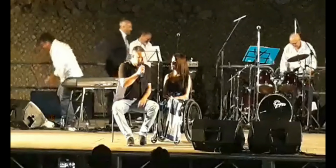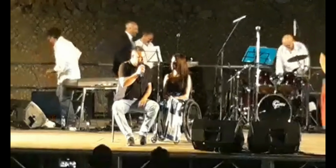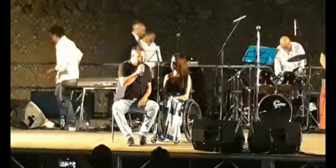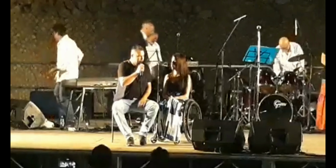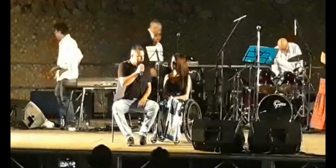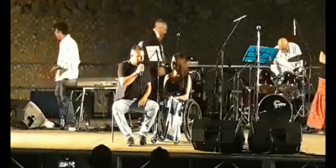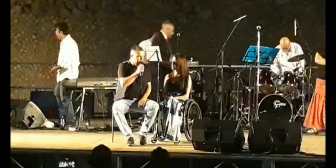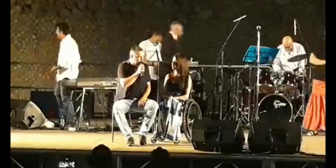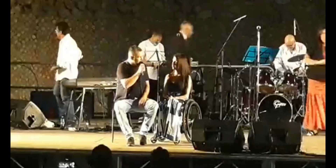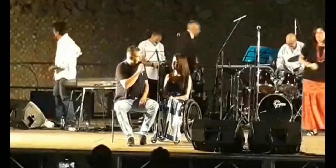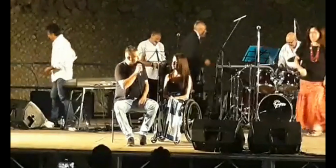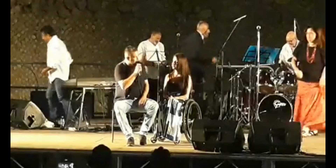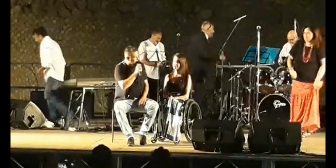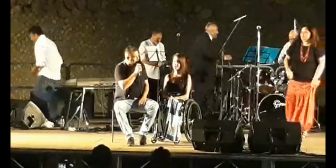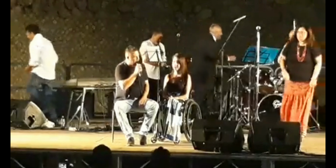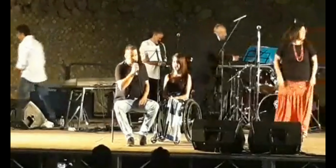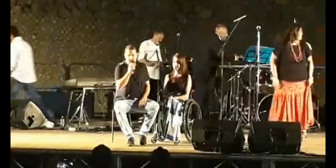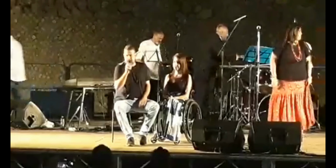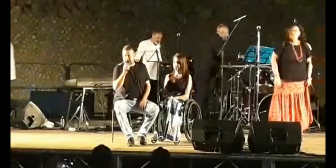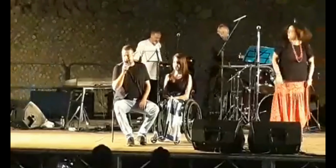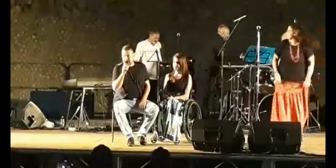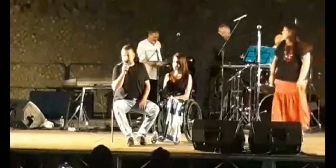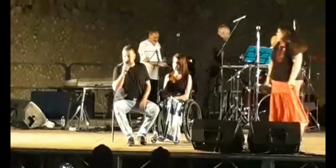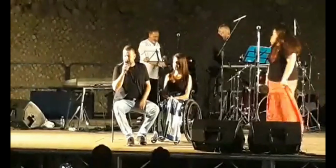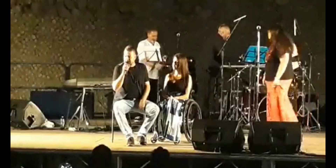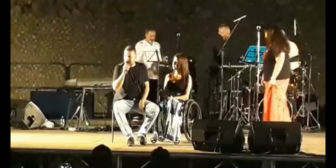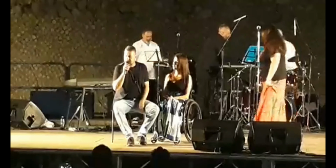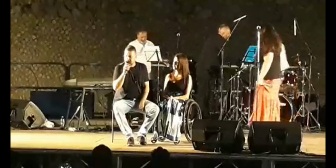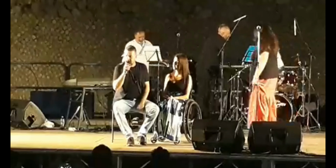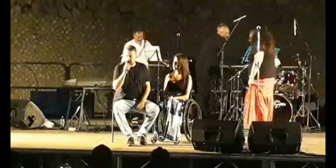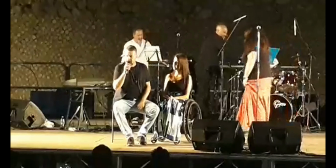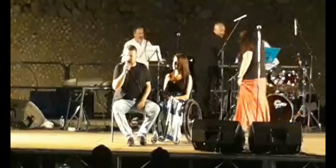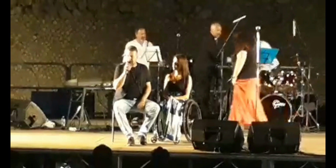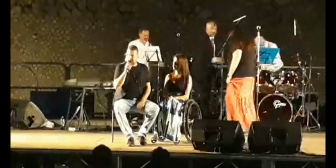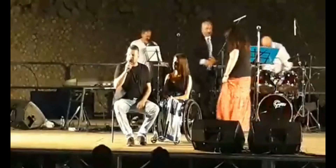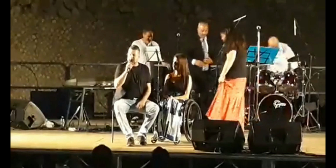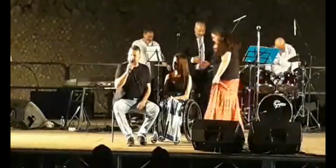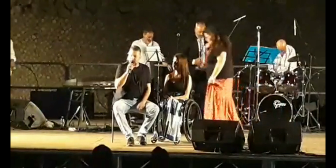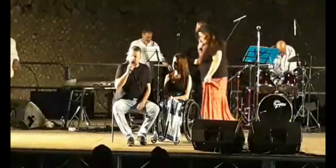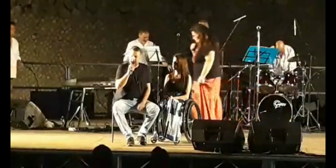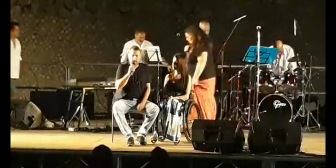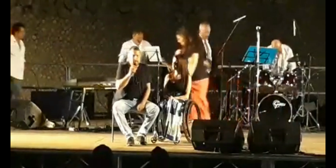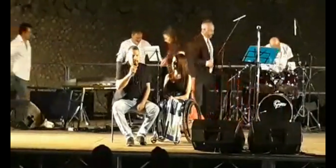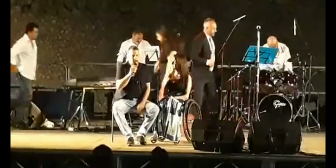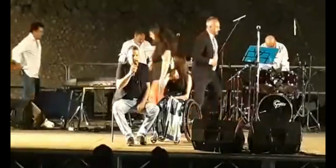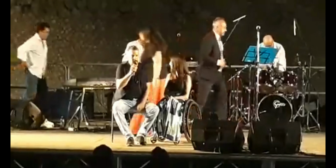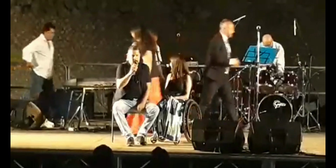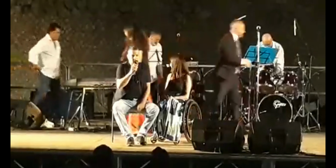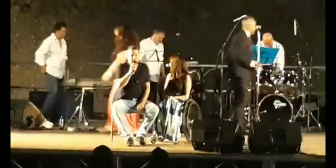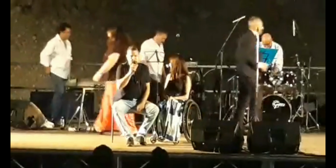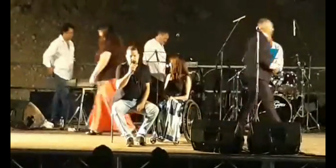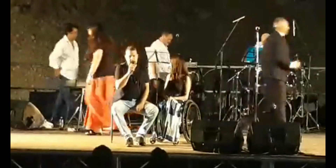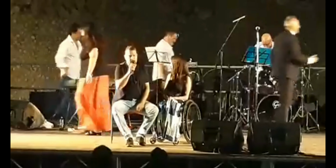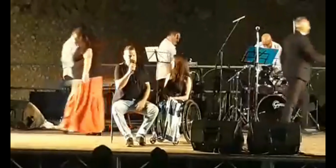un'immagine diversa di quando si parla di disabilità, e questa parola ci fa paura. E poi